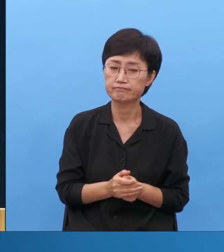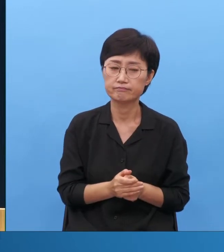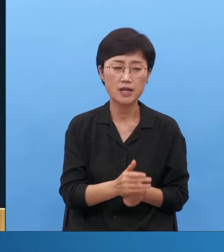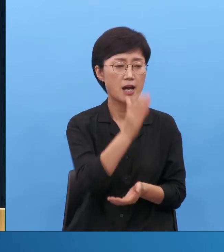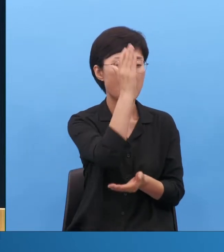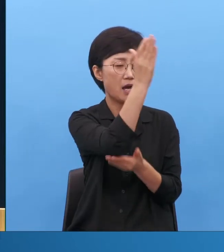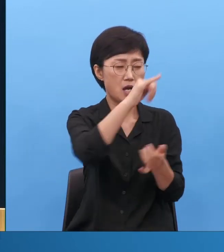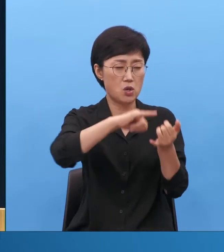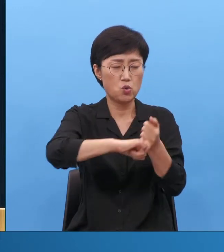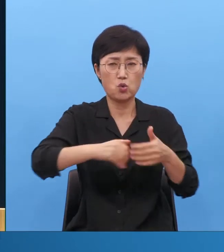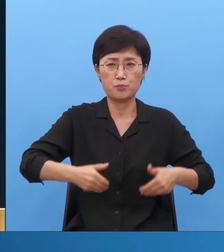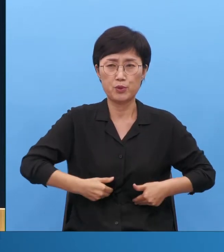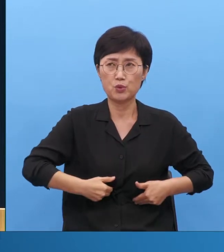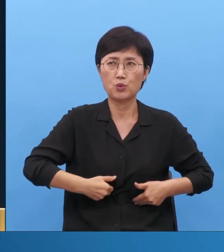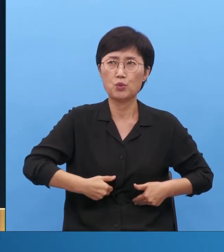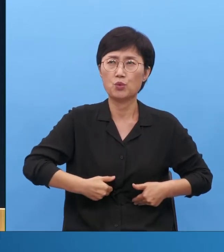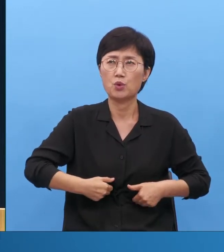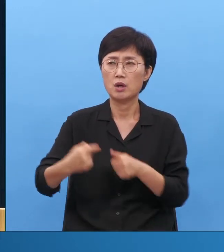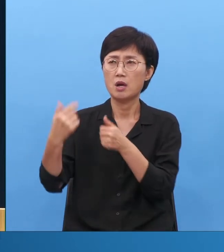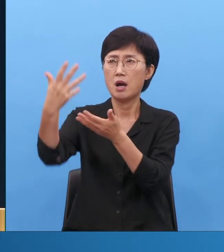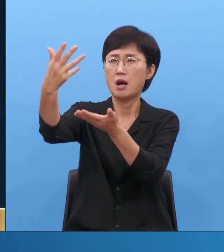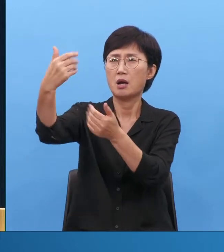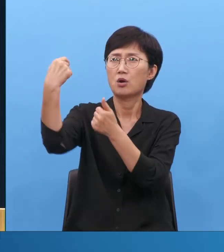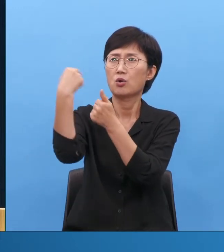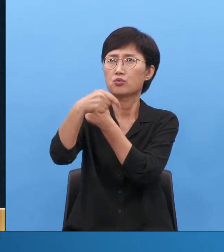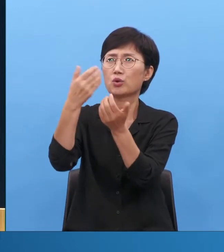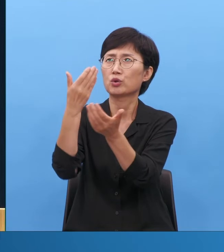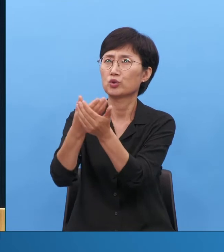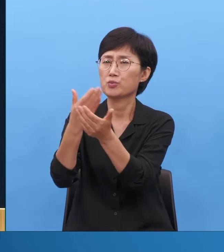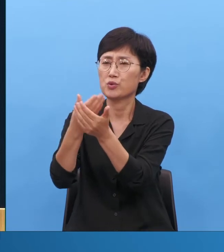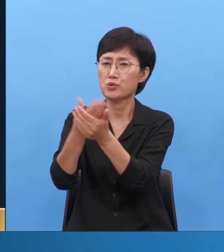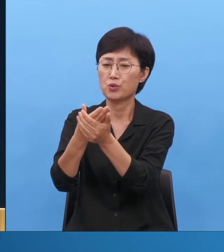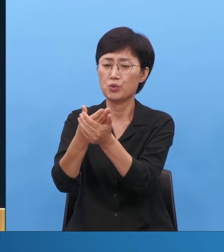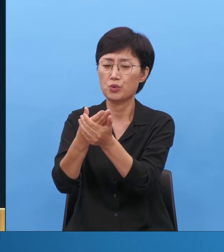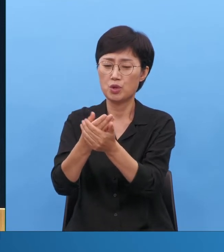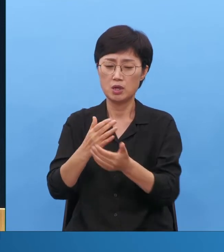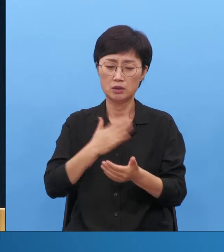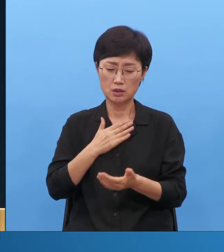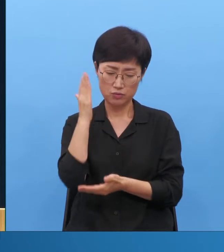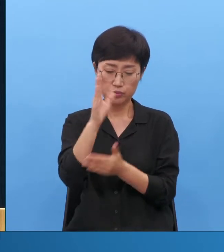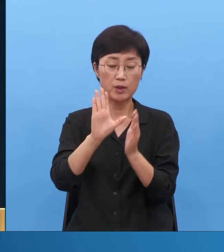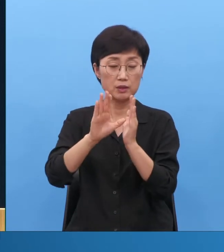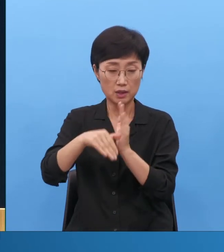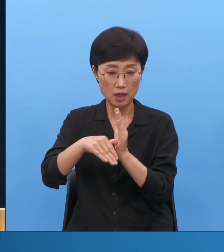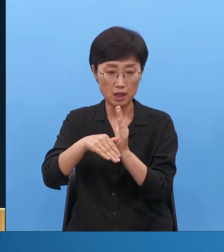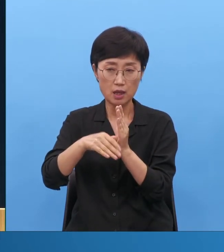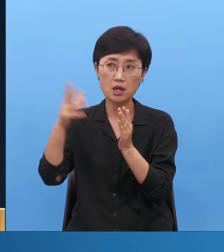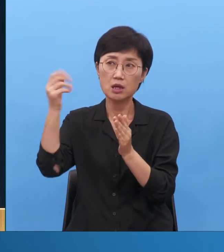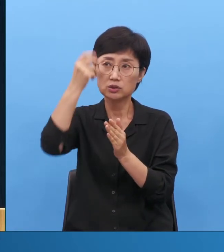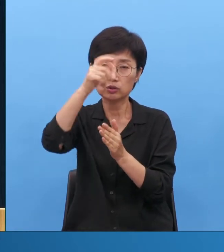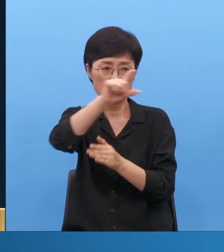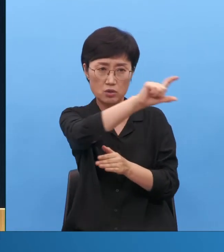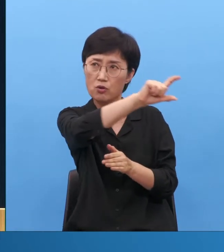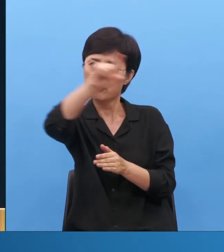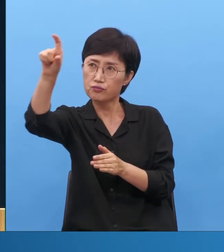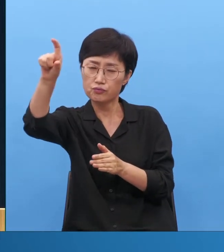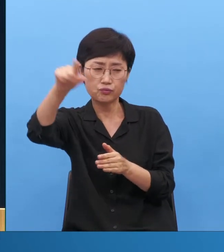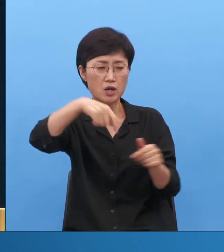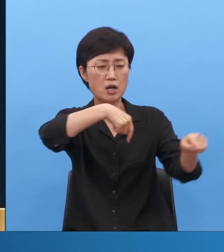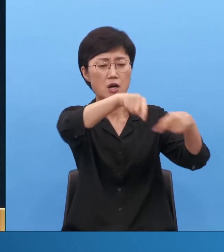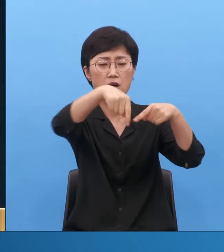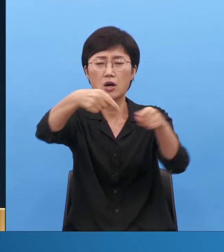주시고 하나님의 백성에게 하나님이 직접 성령으로 역사해 주옵소서. God, give to me the word that you desire for today,